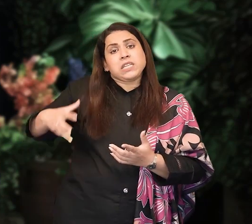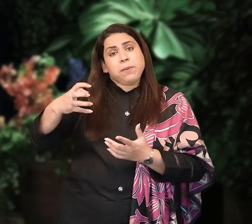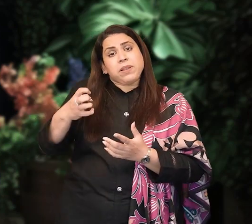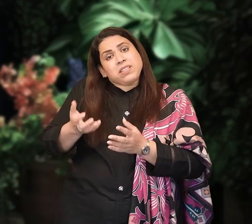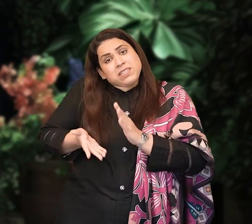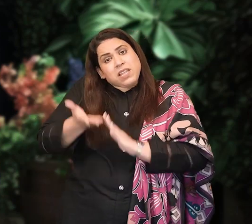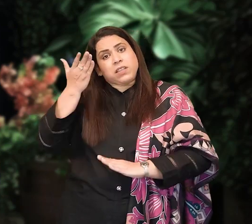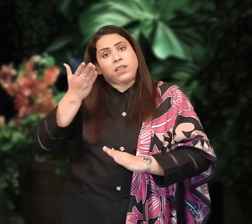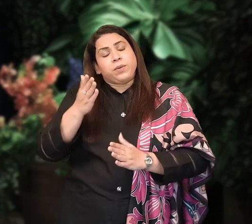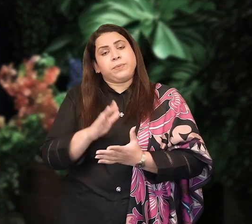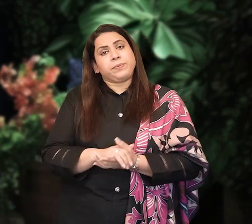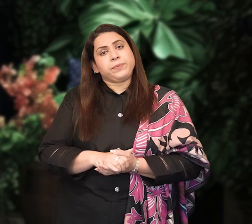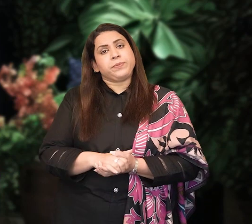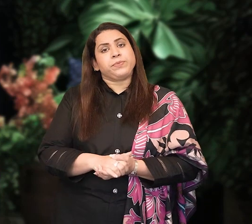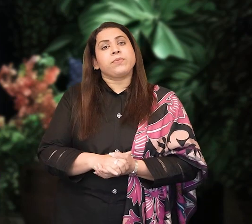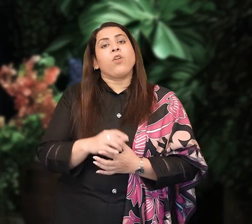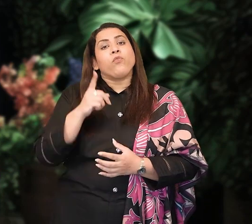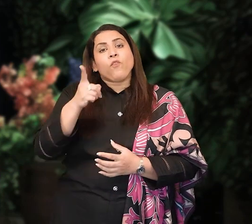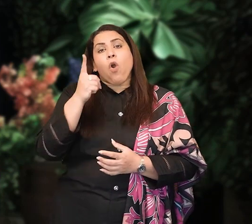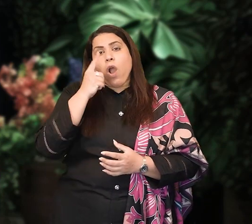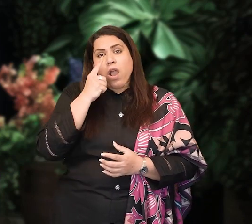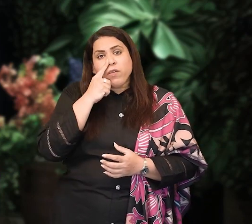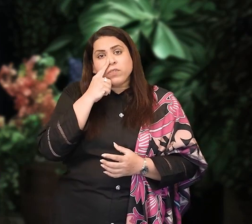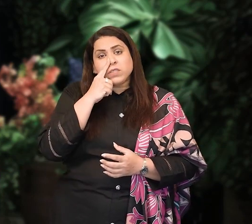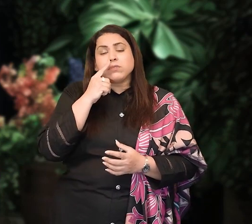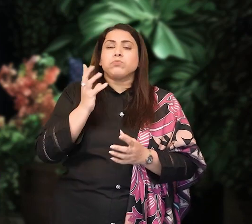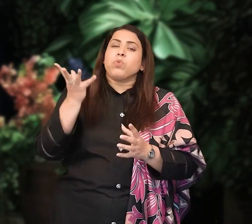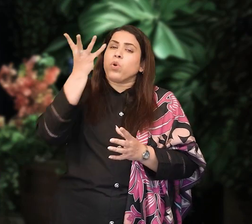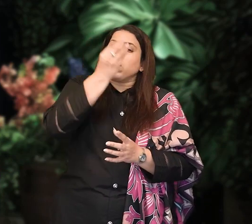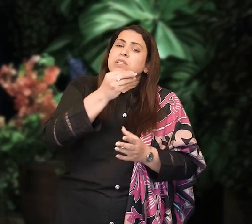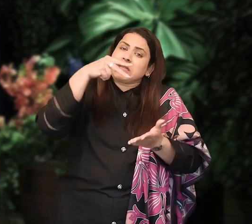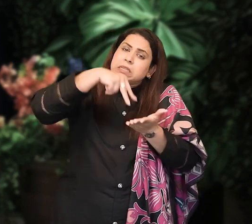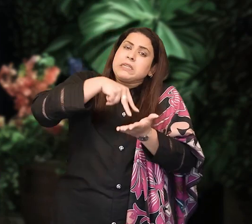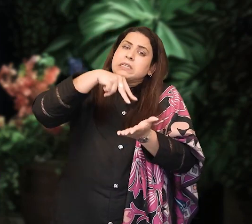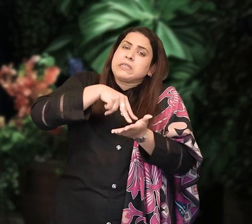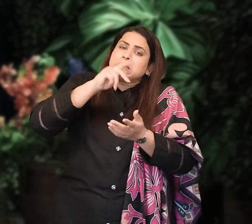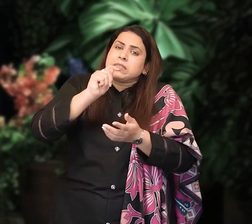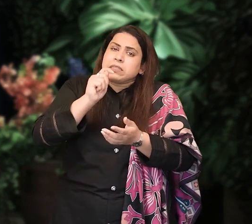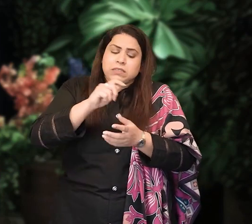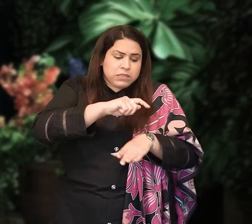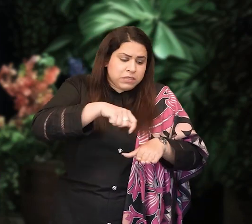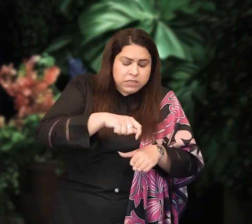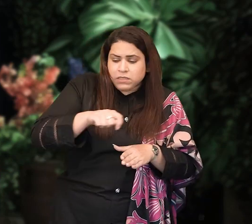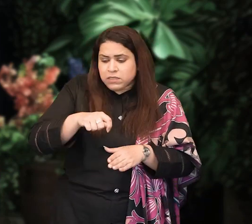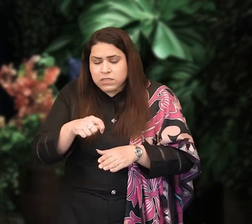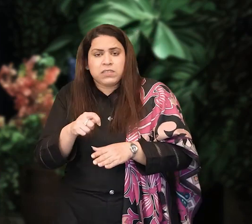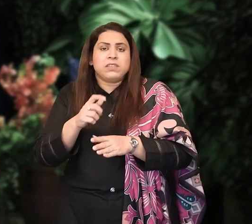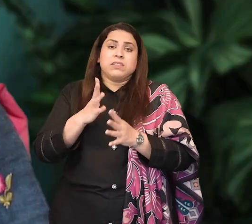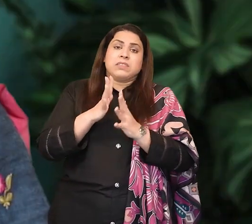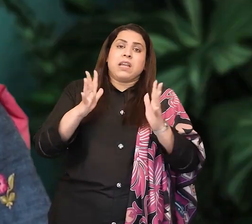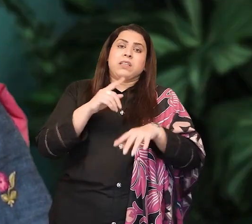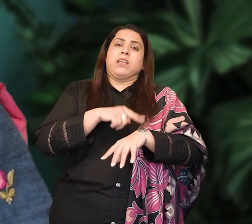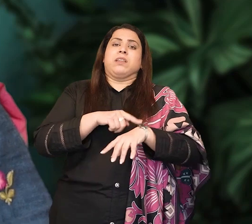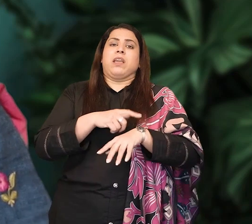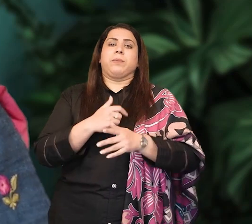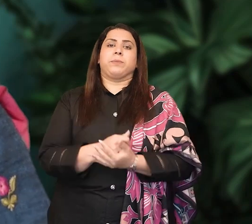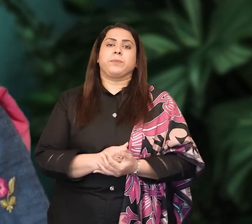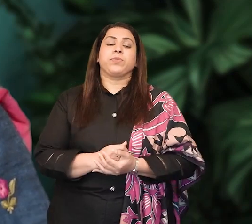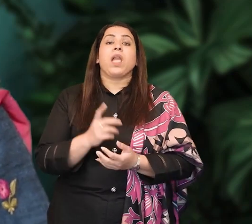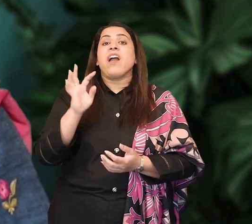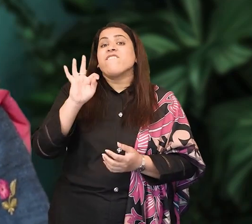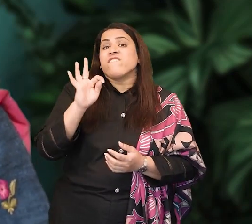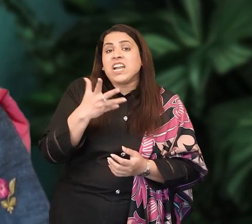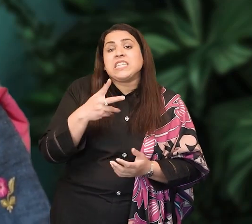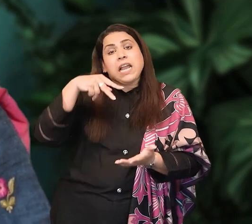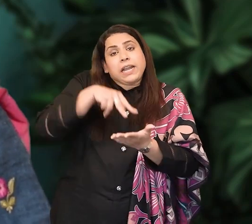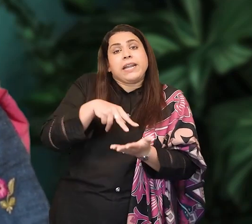दर्द अराइज हो सके, वो लोग हैं, वो ख़वातीन जो घर में सारा दिन खड़े होकर काम करती हैं, ज़्यादातर वो खड़ी रहती हैं। सेकेंडली, आप किसी वजह